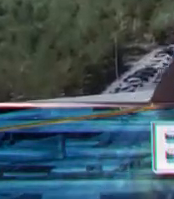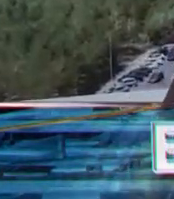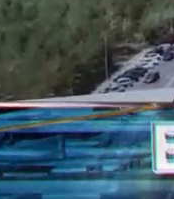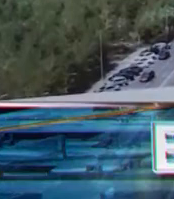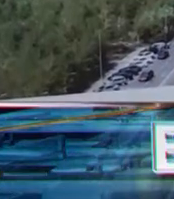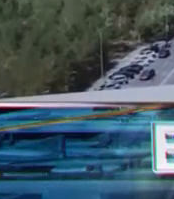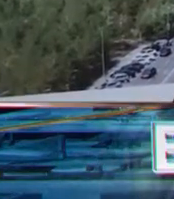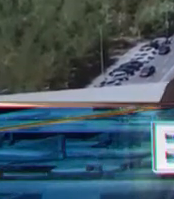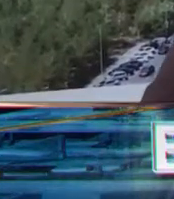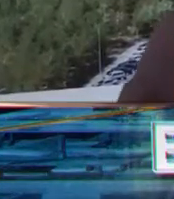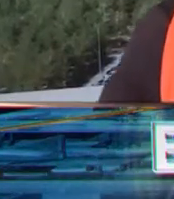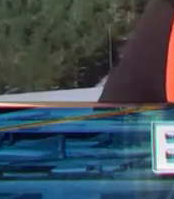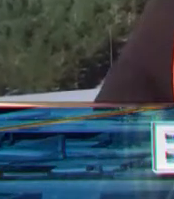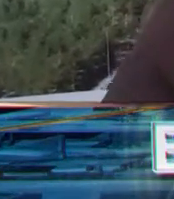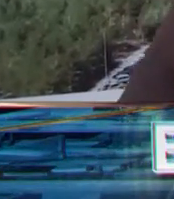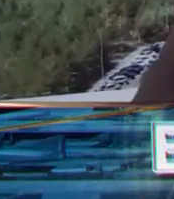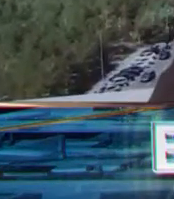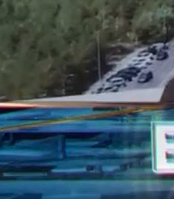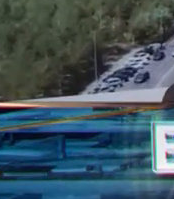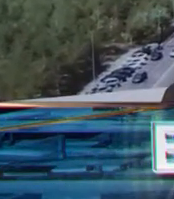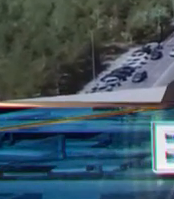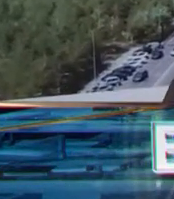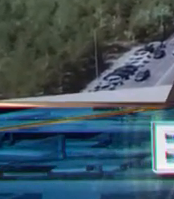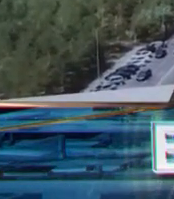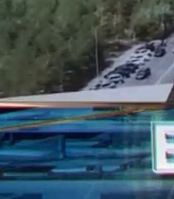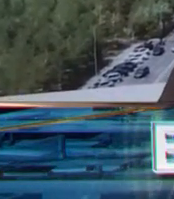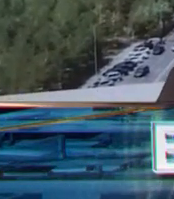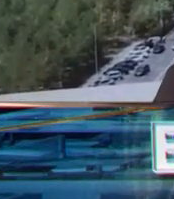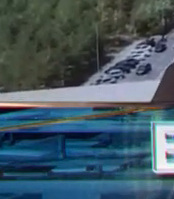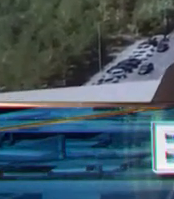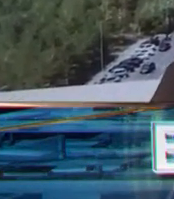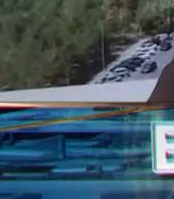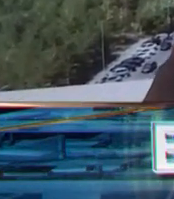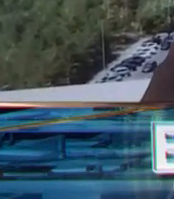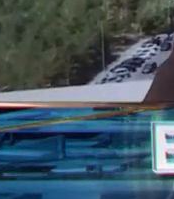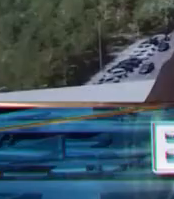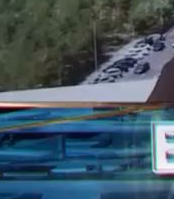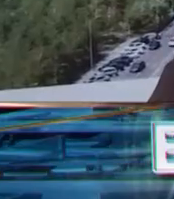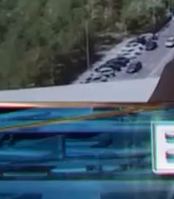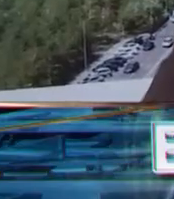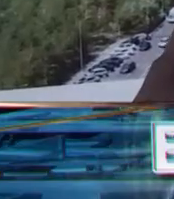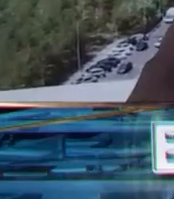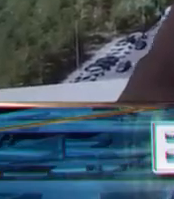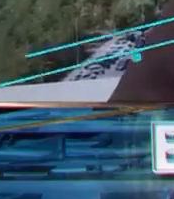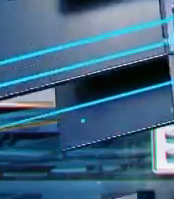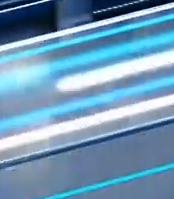елеп ескеріп, құттықтап жатқанына, Нұр Отан ұжымына өсіп өркендей берсін дегім келеді.